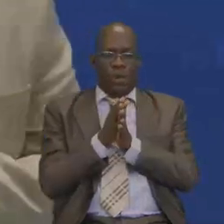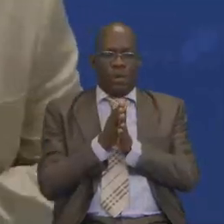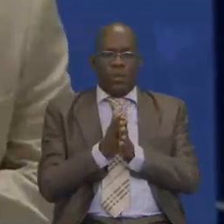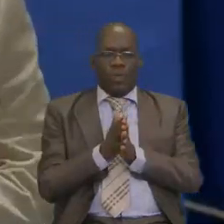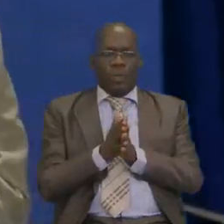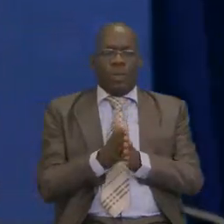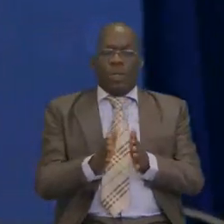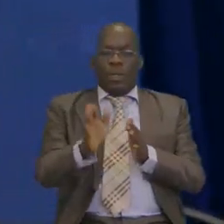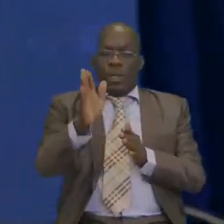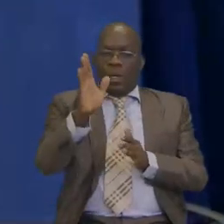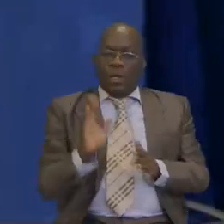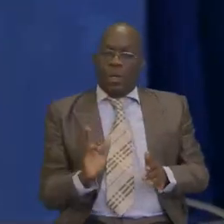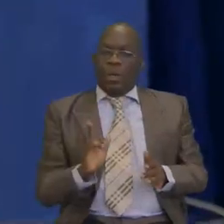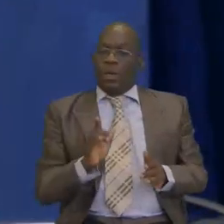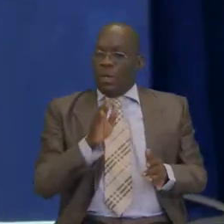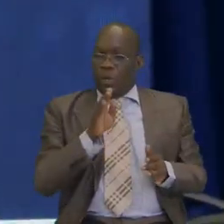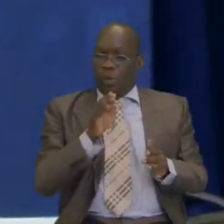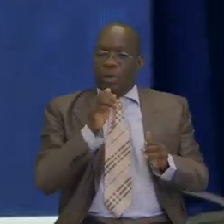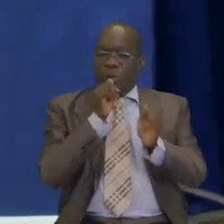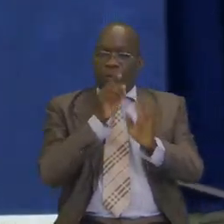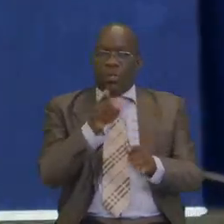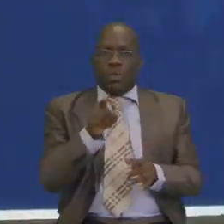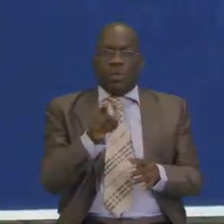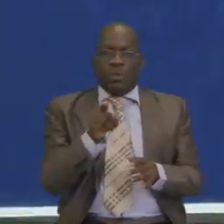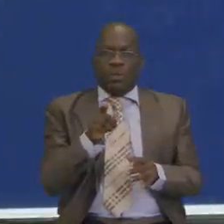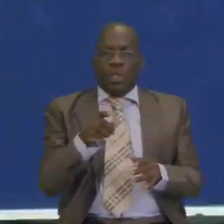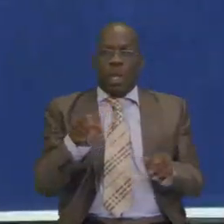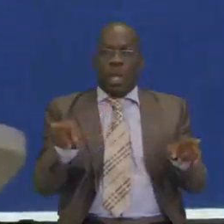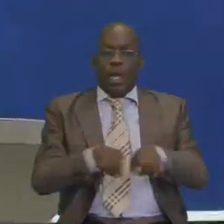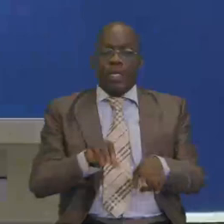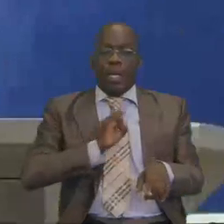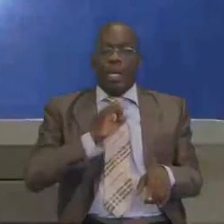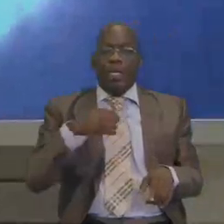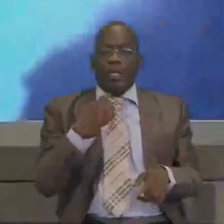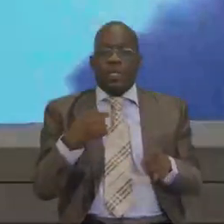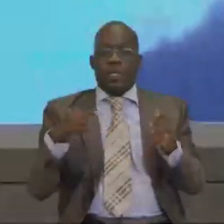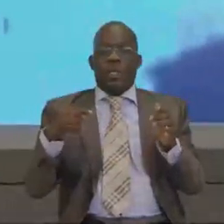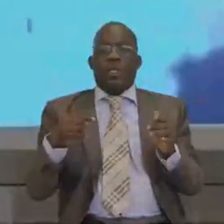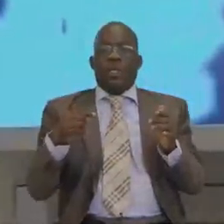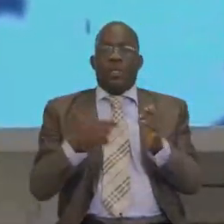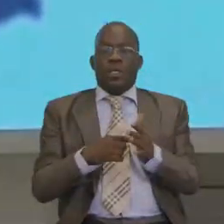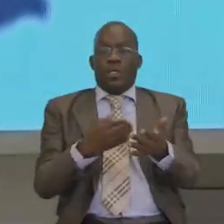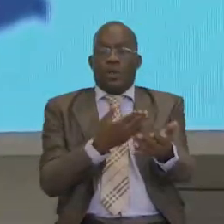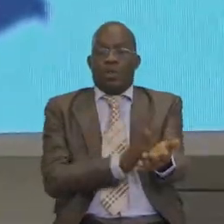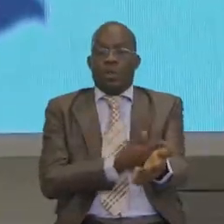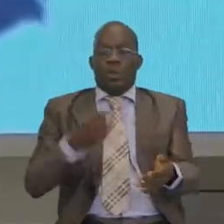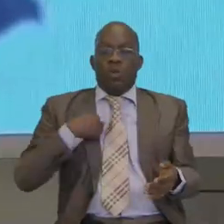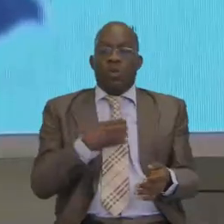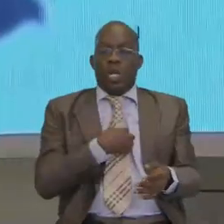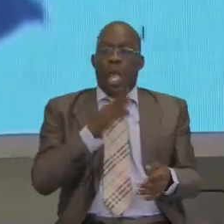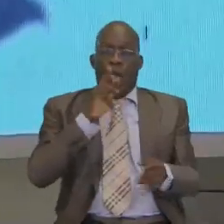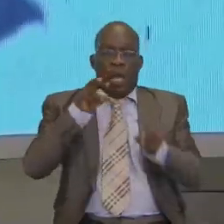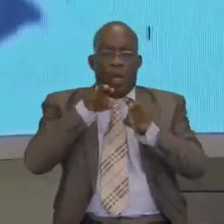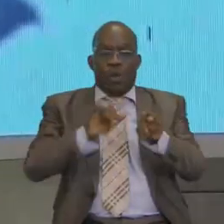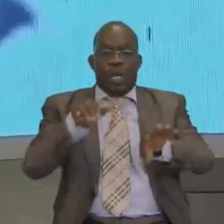Que Dieu vous bénisse, vous pouvez vous asseoir. Alors, comme je l'ai annoncé ce matin, nous considérons le